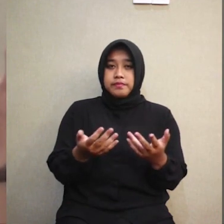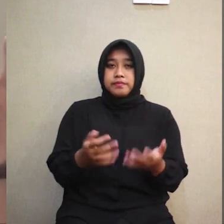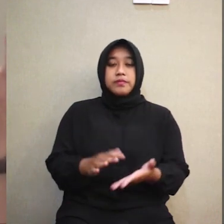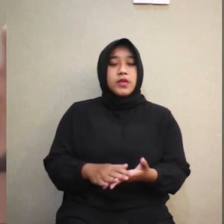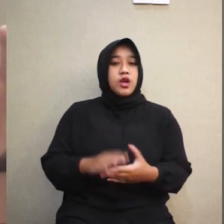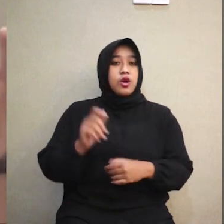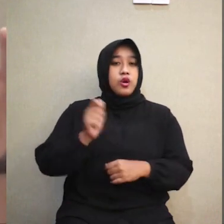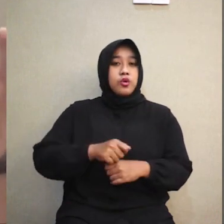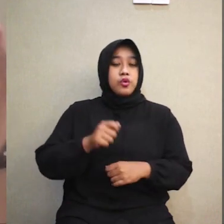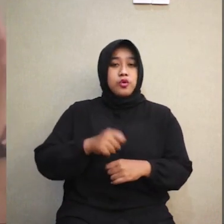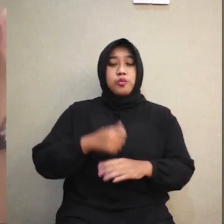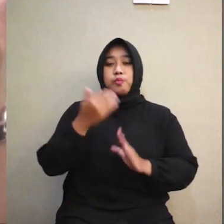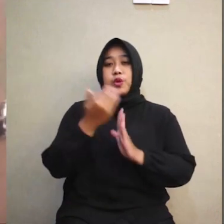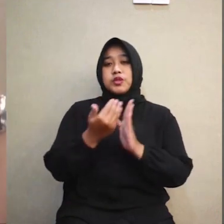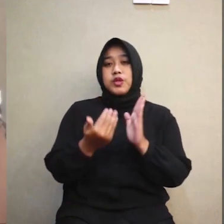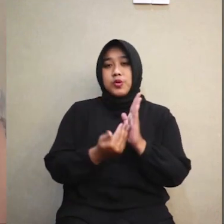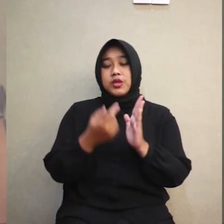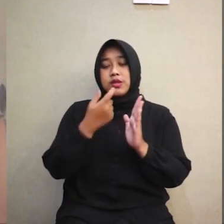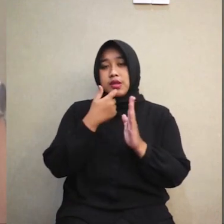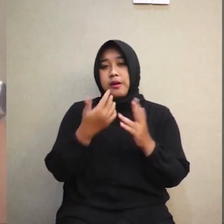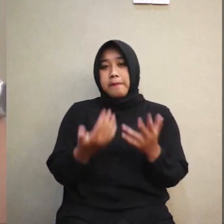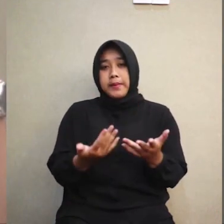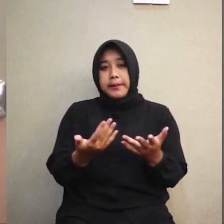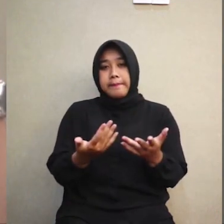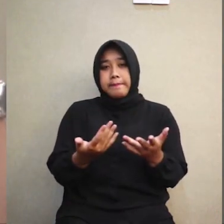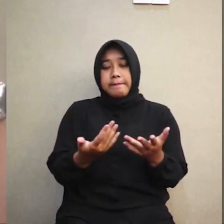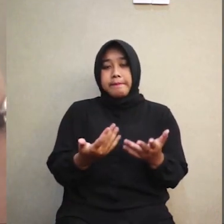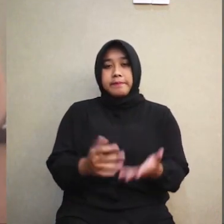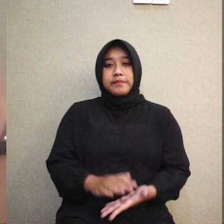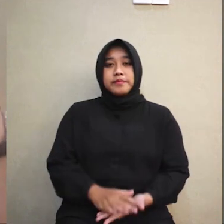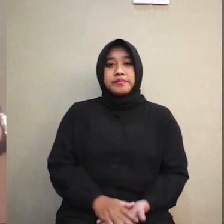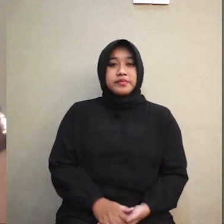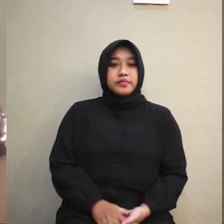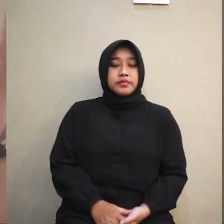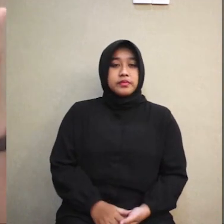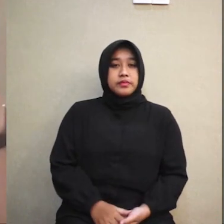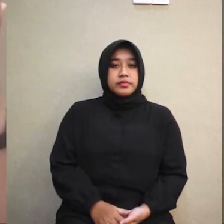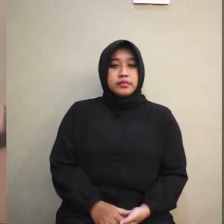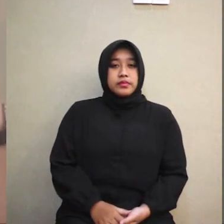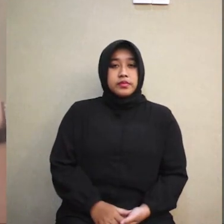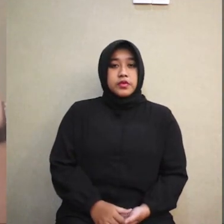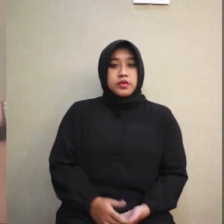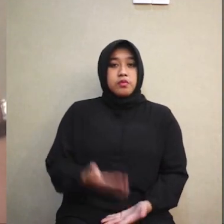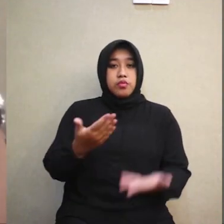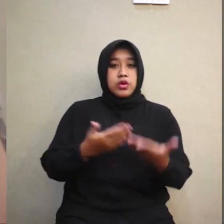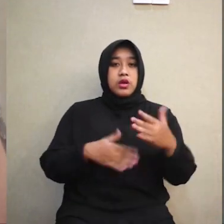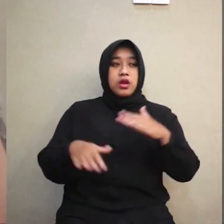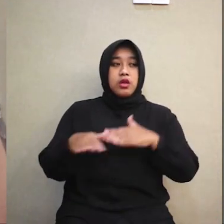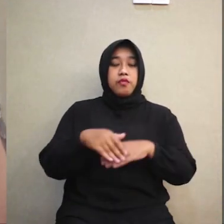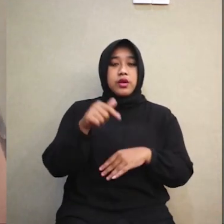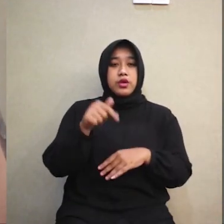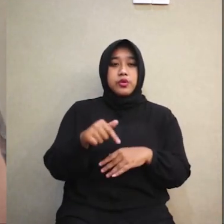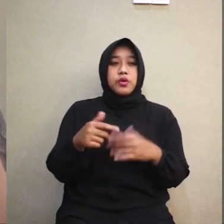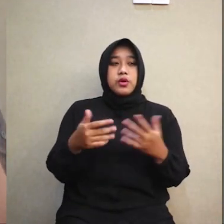hukum dan prosedur bahwa mungkin di level tertentu